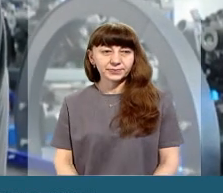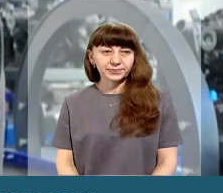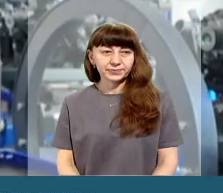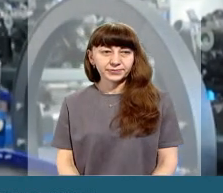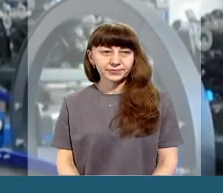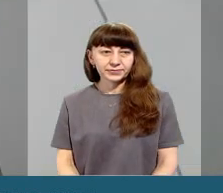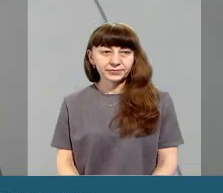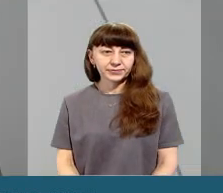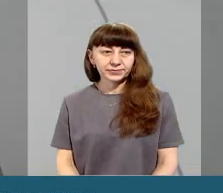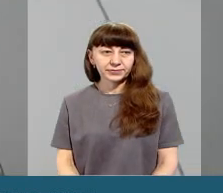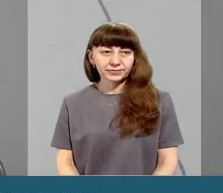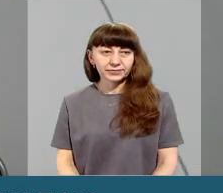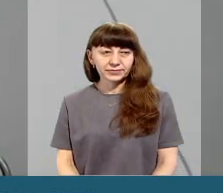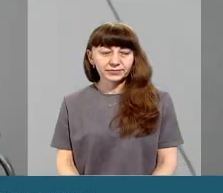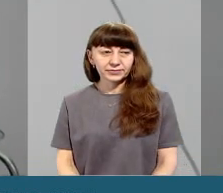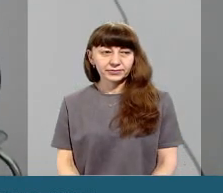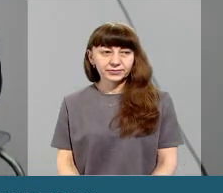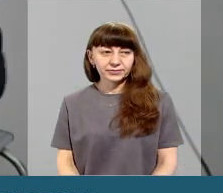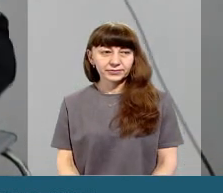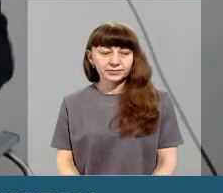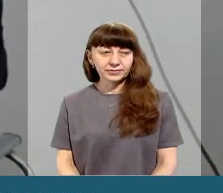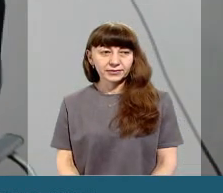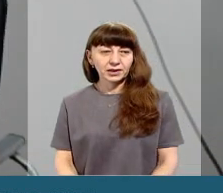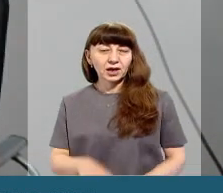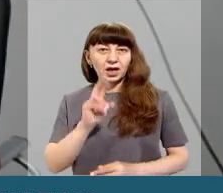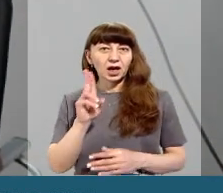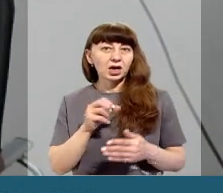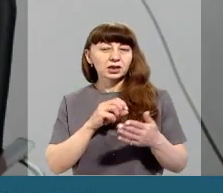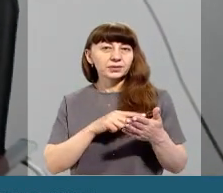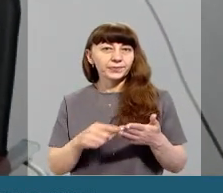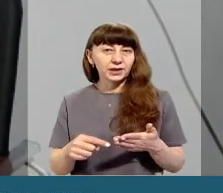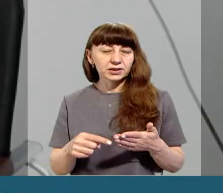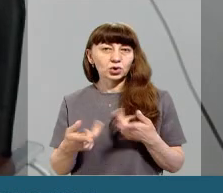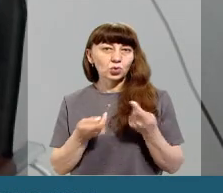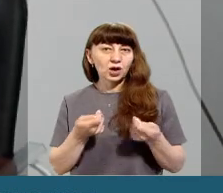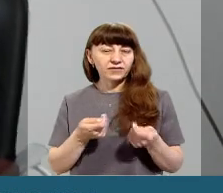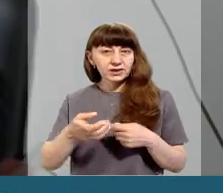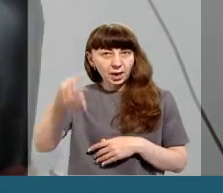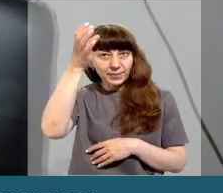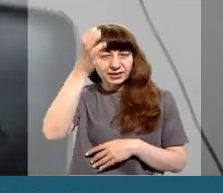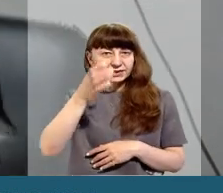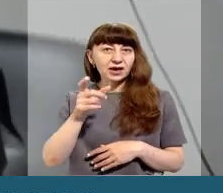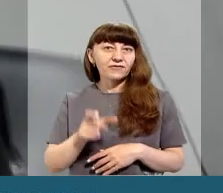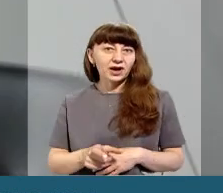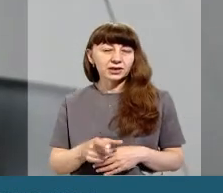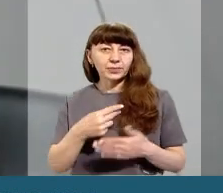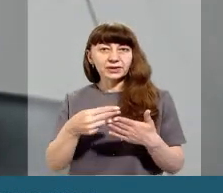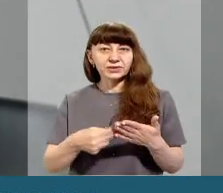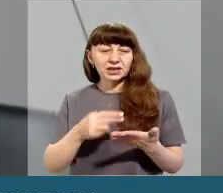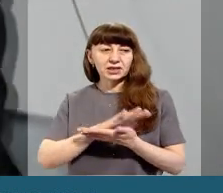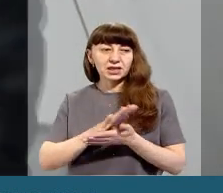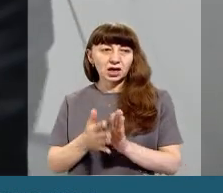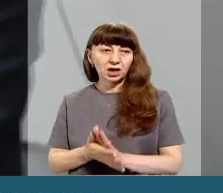әуре болмаймыз. Білім басқармасының басшысы атап өткендей, ынтымақтастық туралы меморандумға қол қою облысы машина жасау саласын